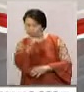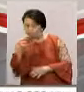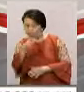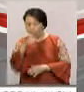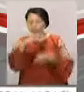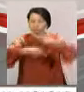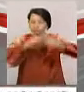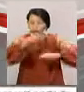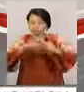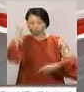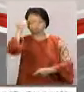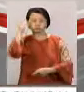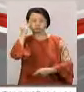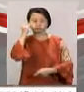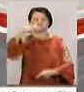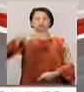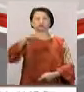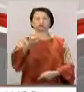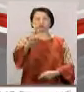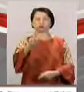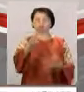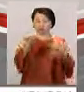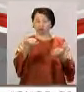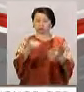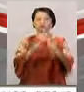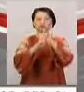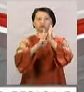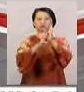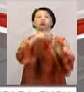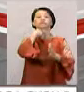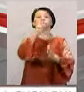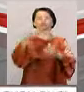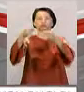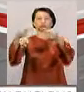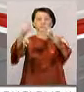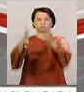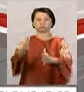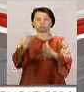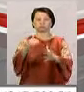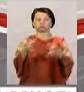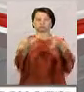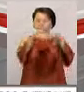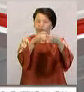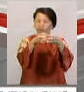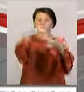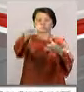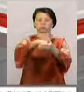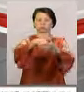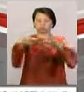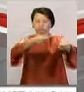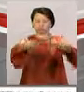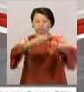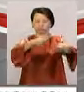kepada proses kematangan PKR yang kini bukan lagi mewakili suara pembangkang tetapi komponen penting dalam